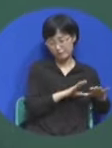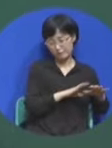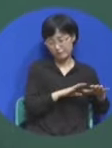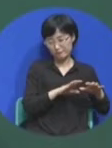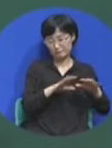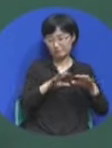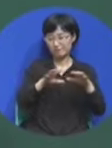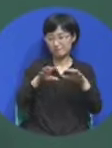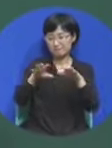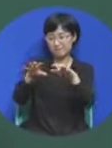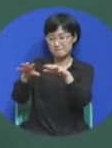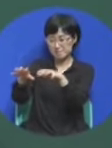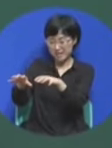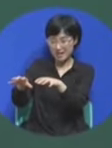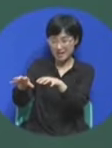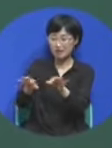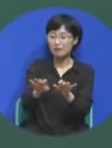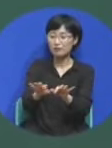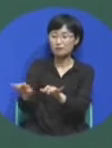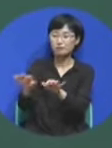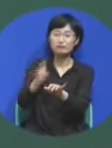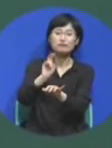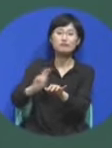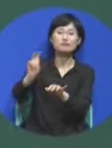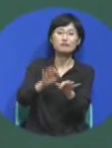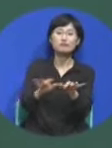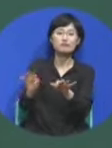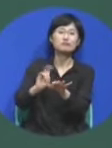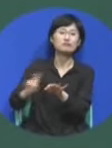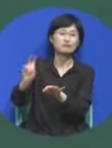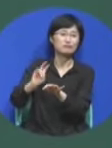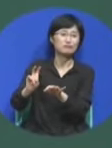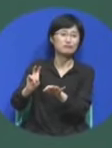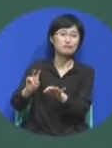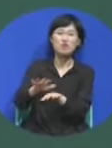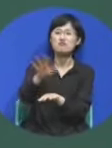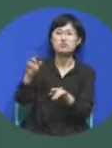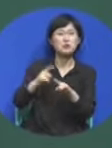같이 함께 우리 대원들이 찬양하는 교회는 흔치 않습니다.